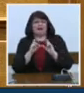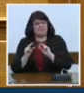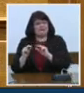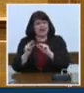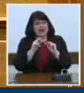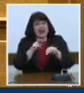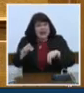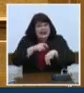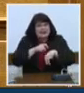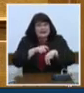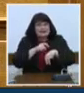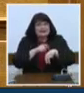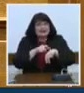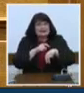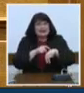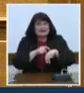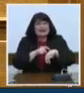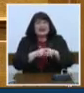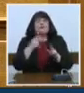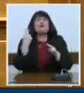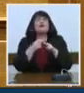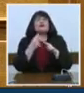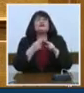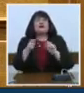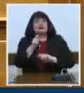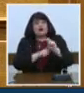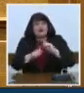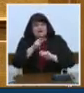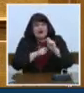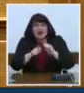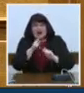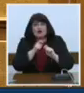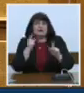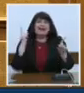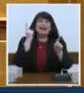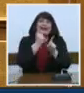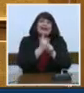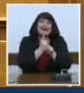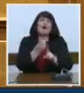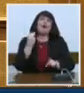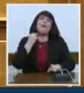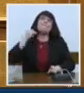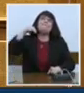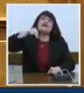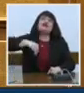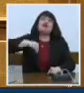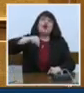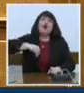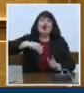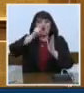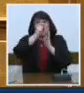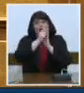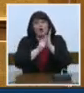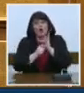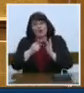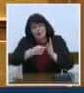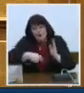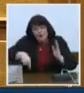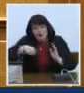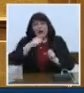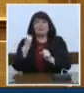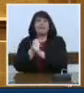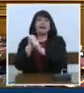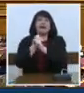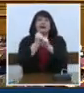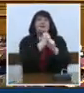θεσπίζουμε και το θεωρώ αυτό εξαιρετικά σημαντικό, ένα ειδικό μητρό για όλους τους επαγγελματίες οι οποίοι έρχονται